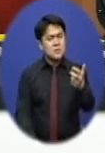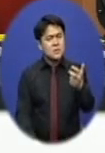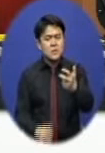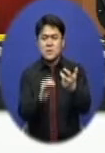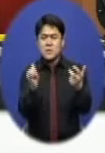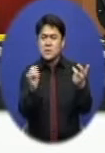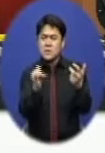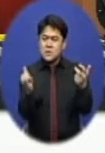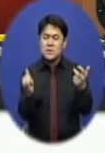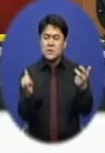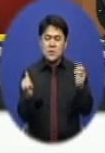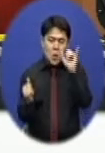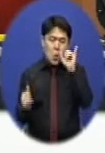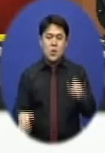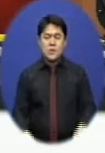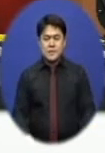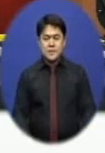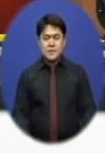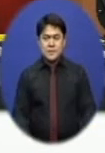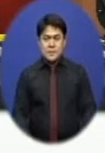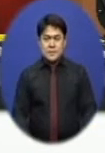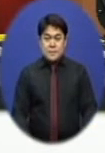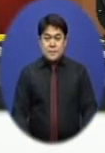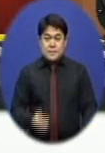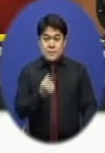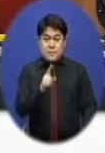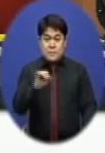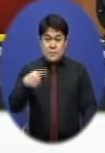있습니다. 45 아, 살아요. 예. 예. 지금 하이도예요?